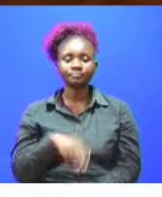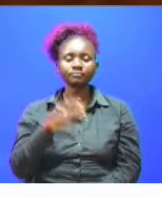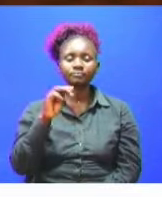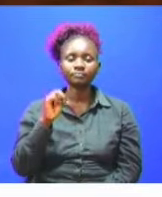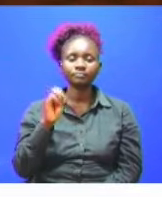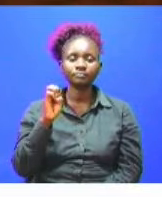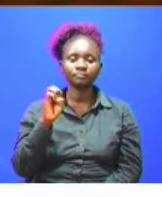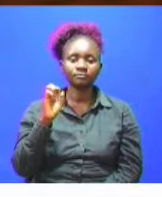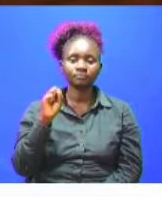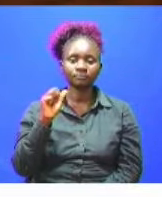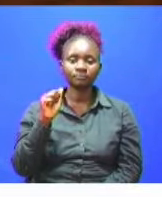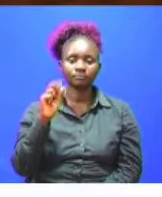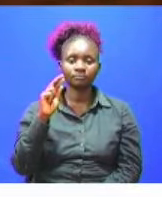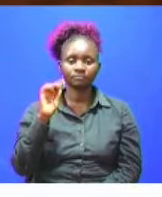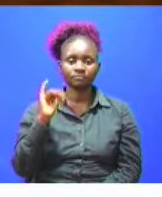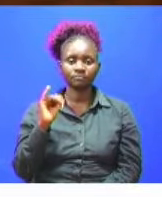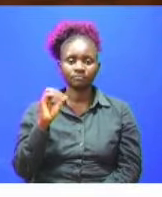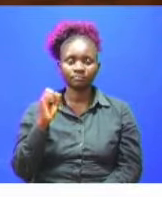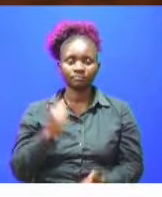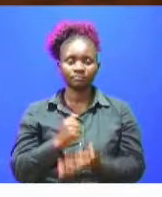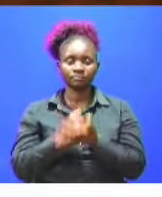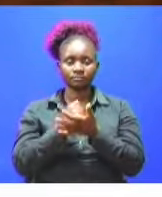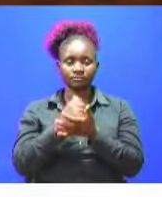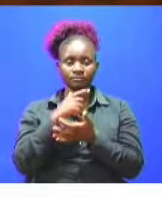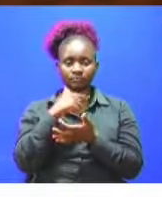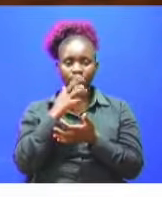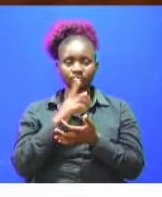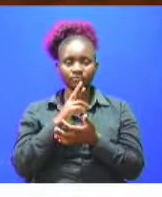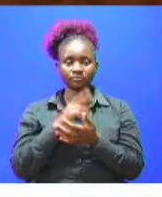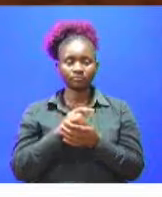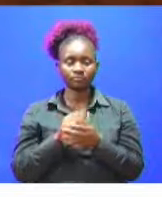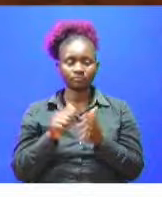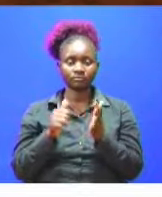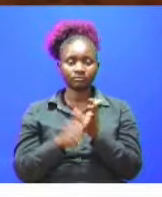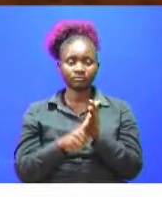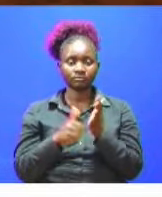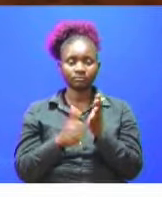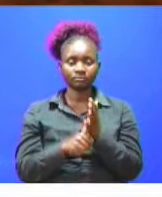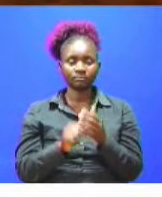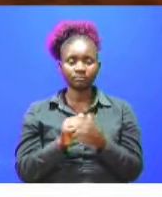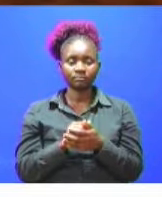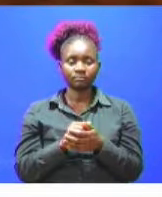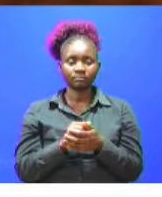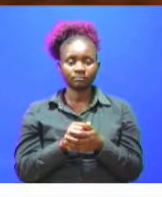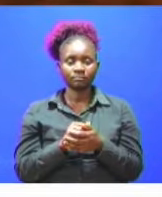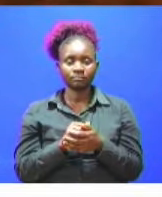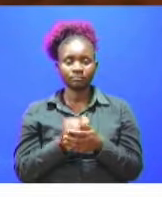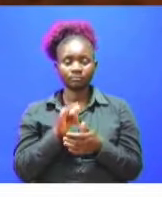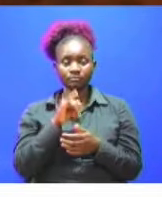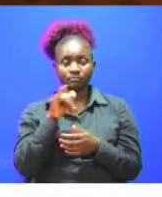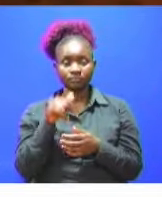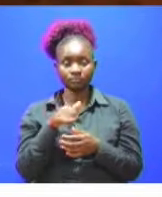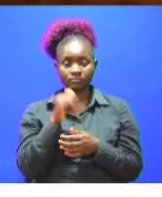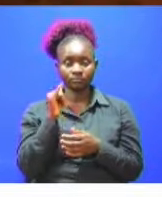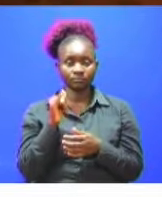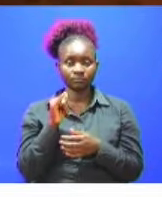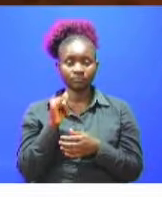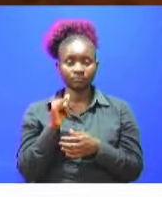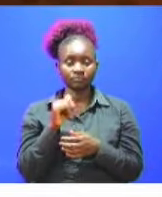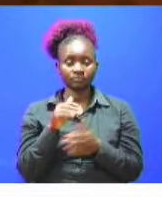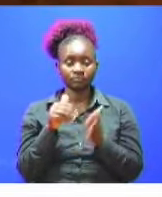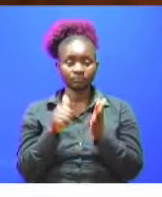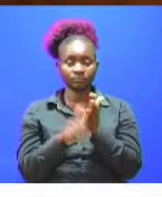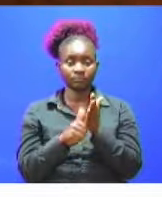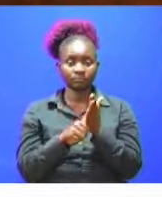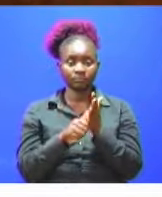na bigege. Tuwacha kukonya haba mintu balibaba watu mchando we chinda. Chindechi chiawe ile umuchando